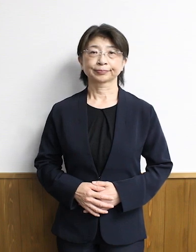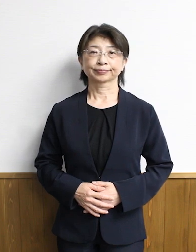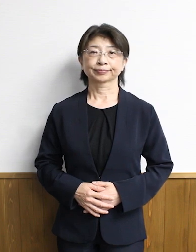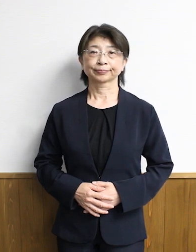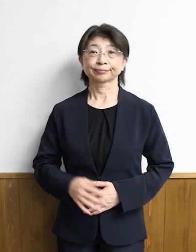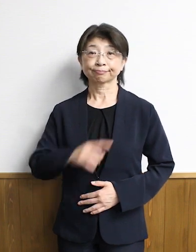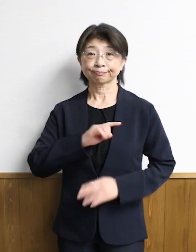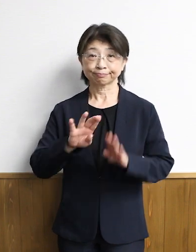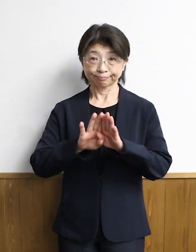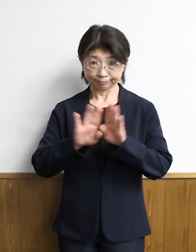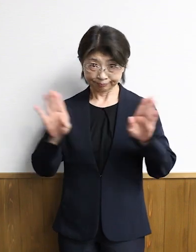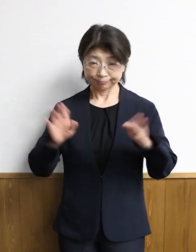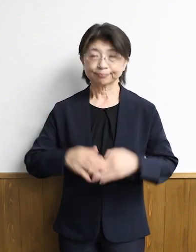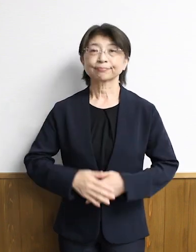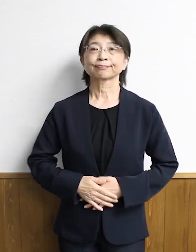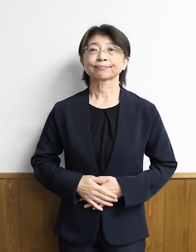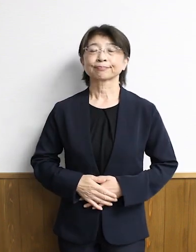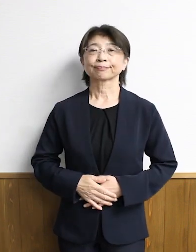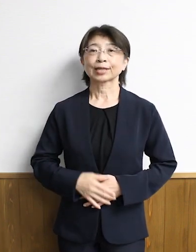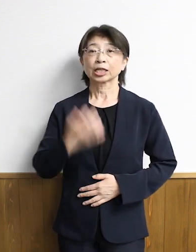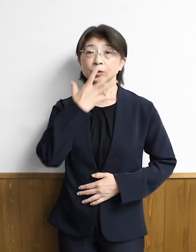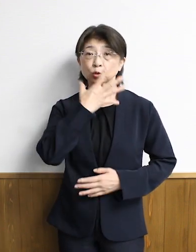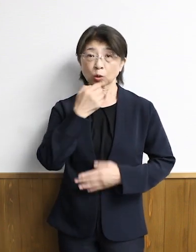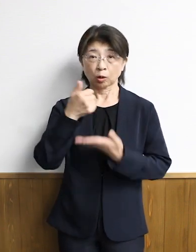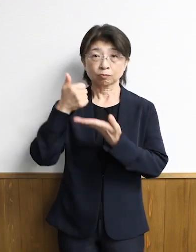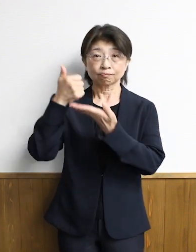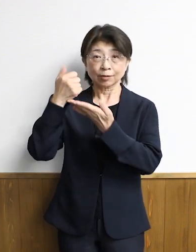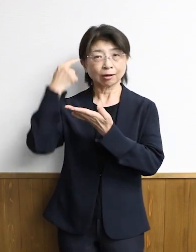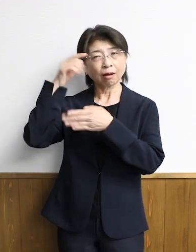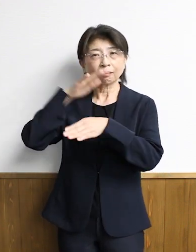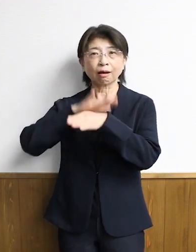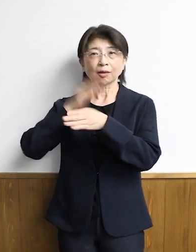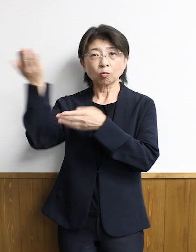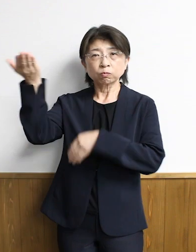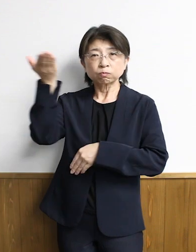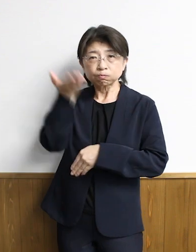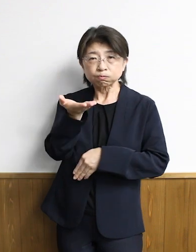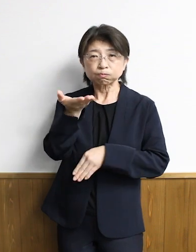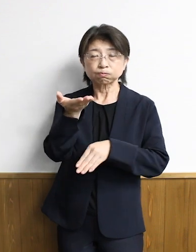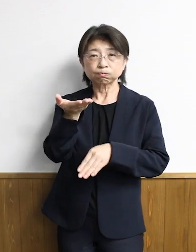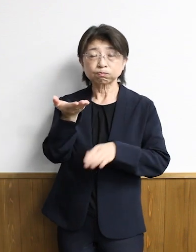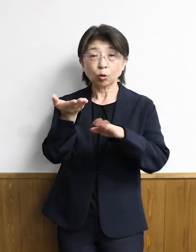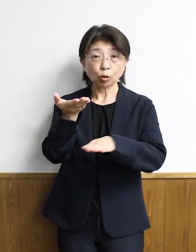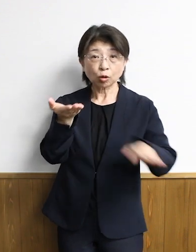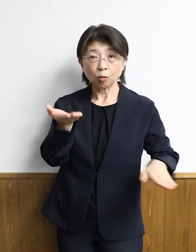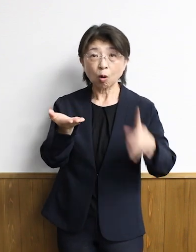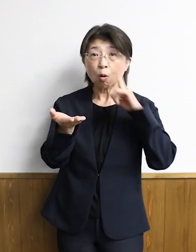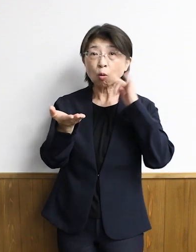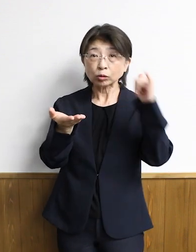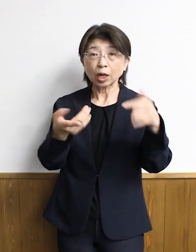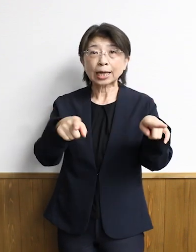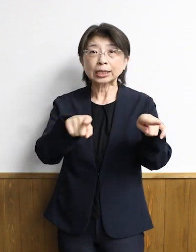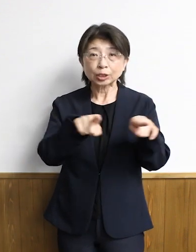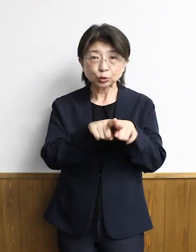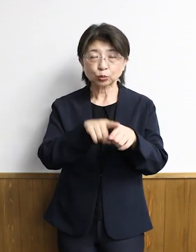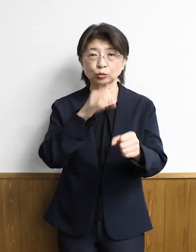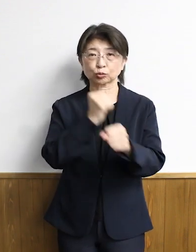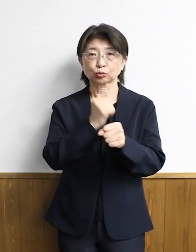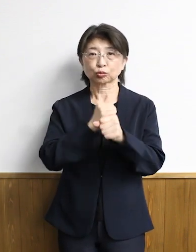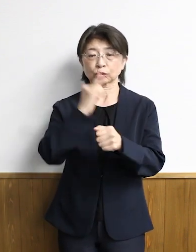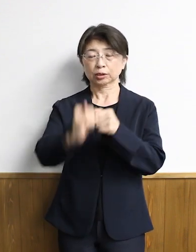えまず始めにですね渋沢の精神を受け継ぎ子供と保護者で作るネット利用の